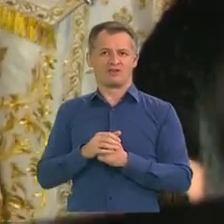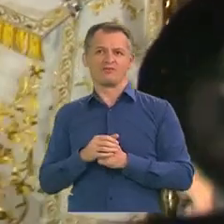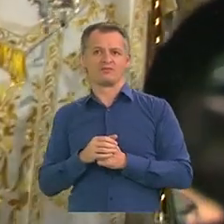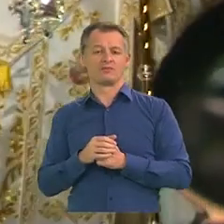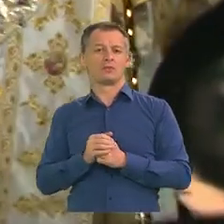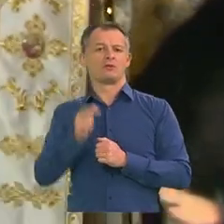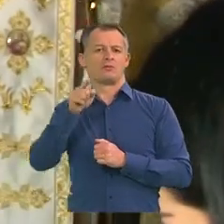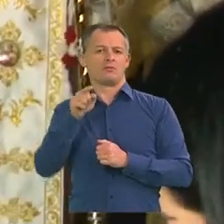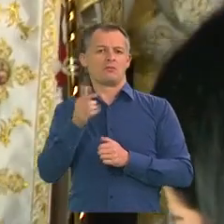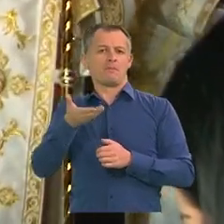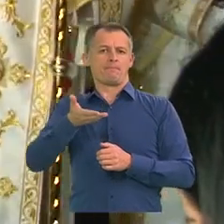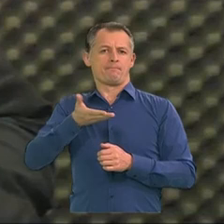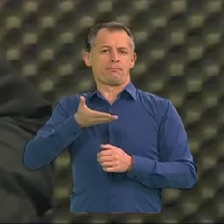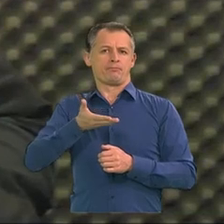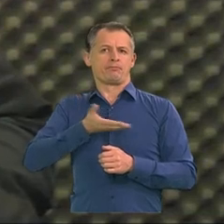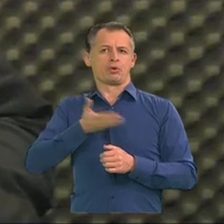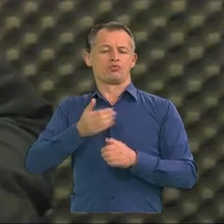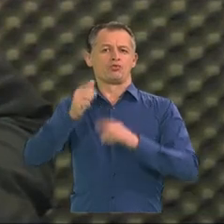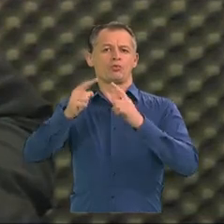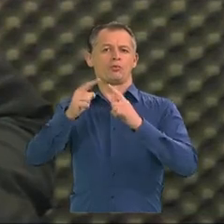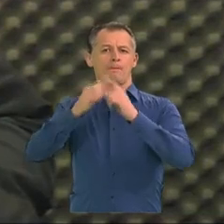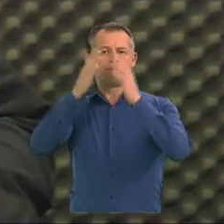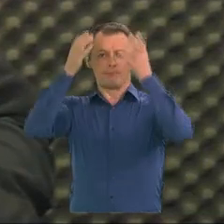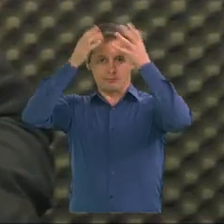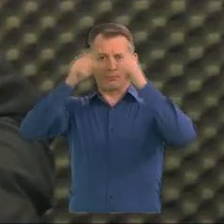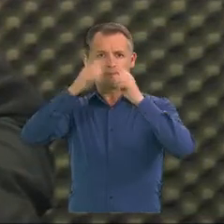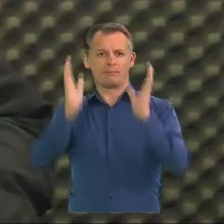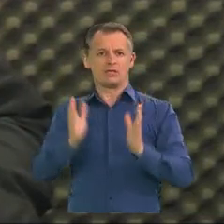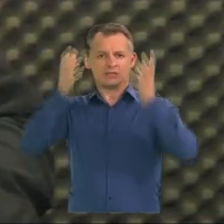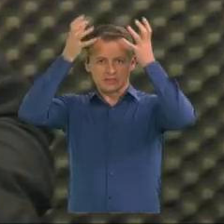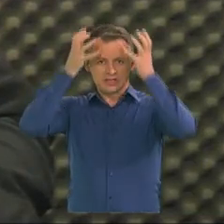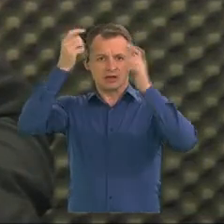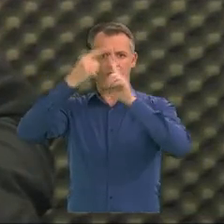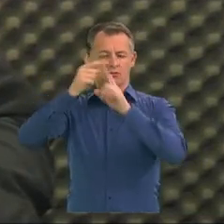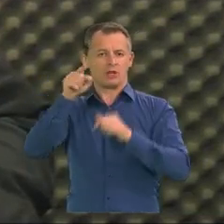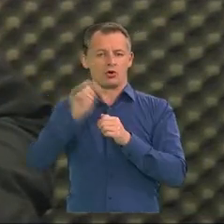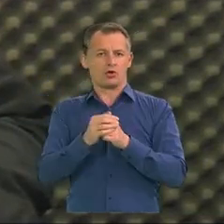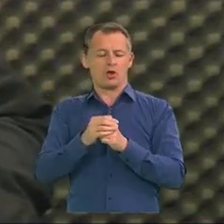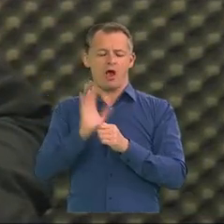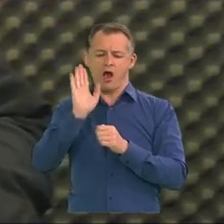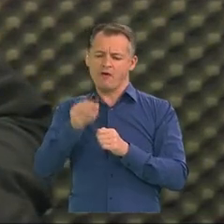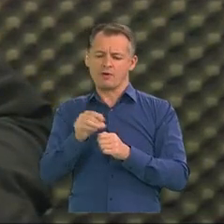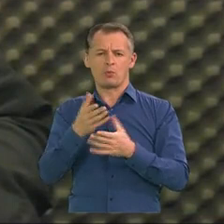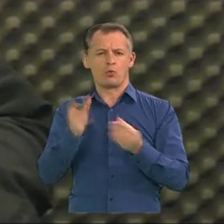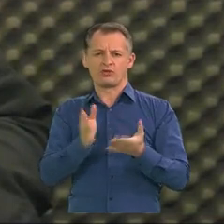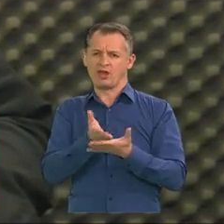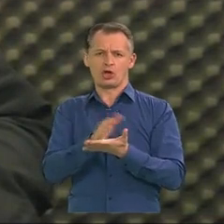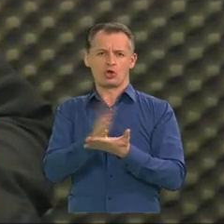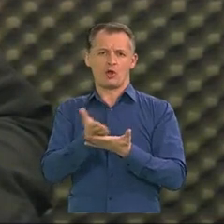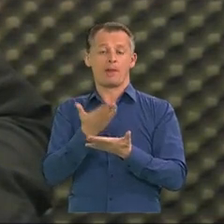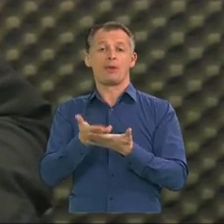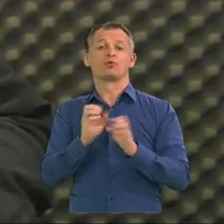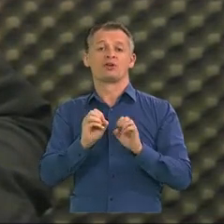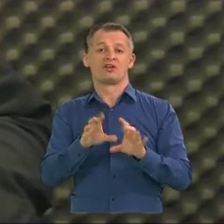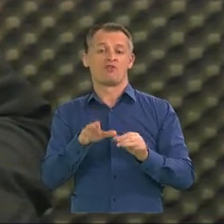Arhiepiscopia Tomisului neagă acuzațiile. Noi avem serioase îndoieli cu privire la credibilitatea informațiilor pe care